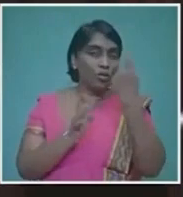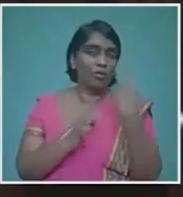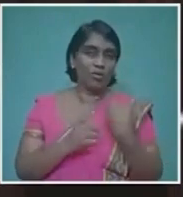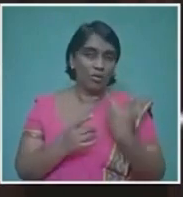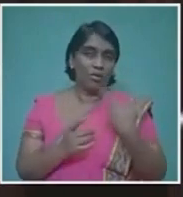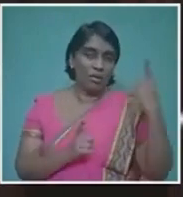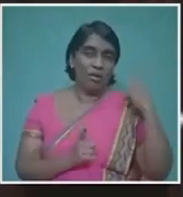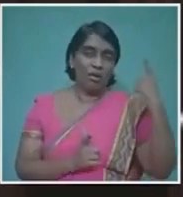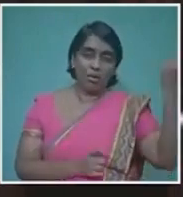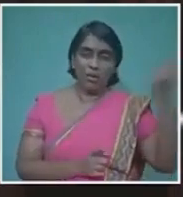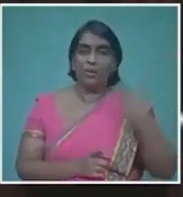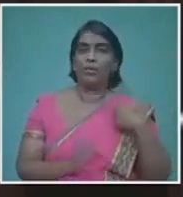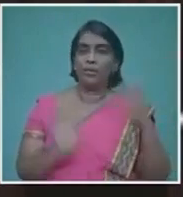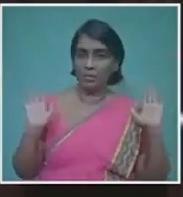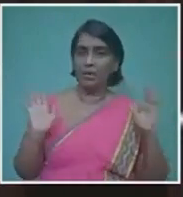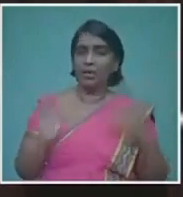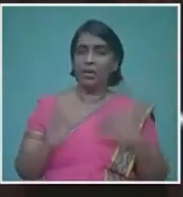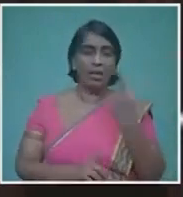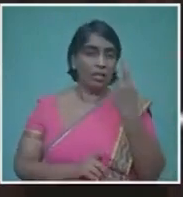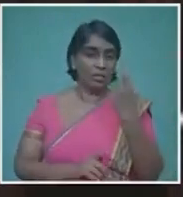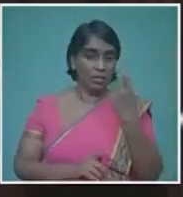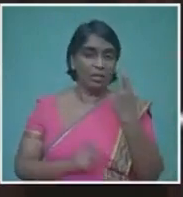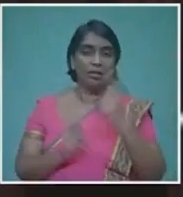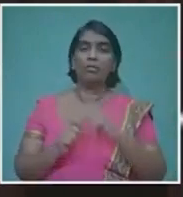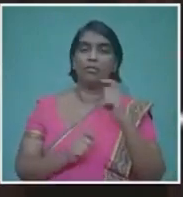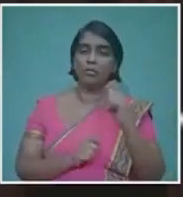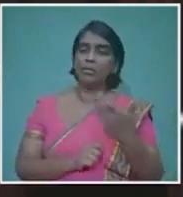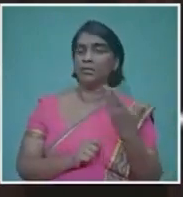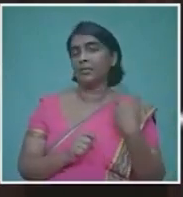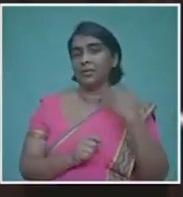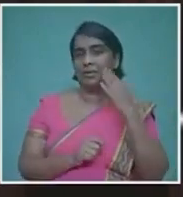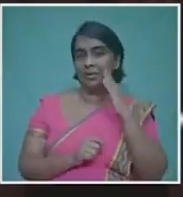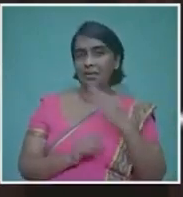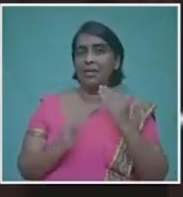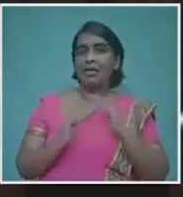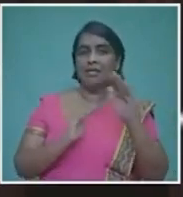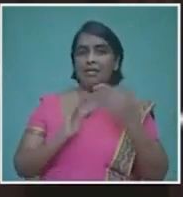මට මේ හමුදාවේ නිලධාරීන් කියපු දේවල්. රුපියල් 1000ක් දෙනකොට සාමාන්‍යයෙන්